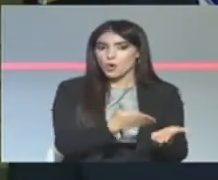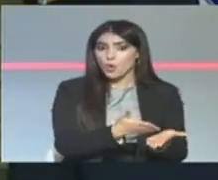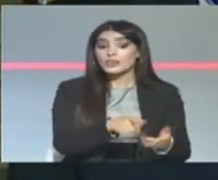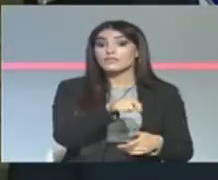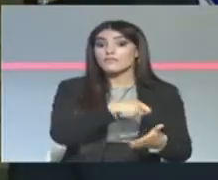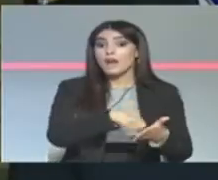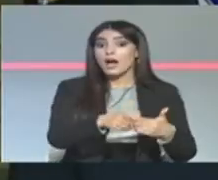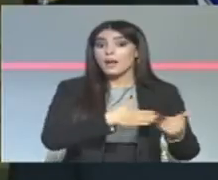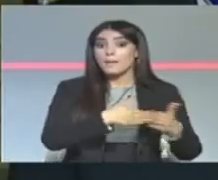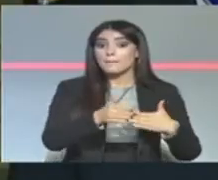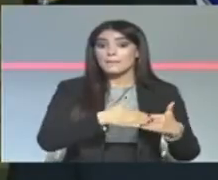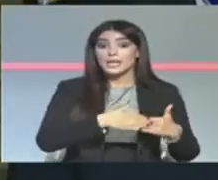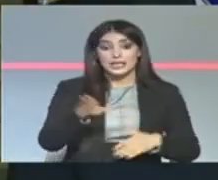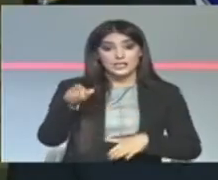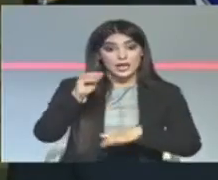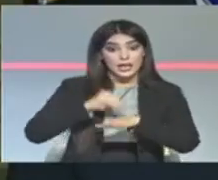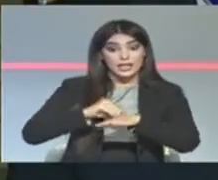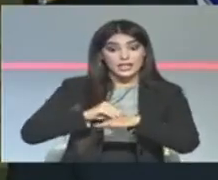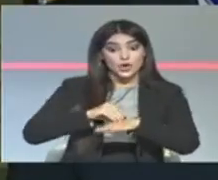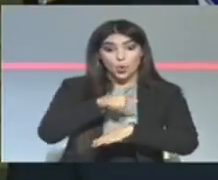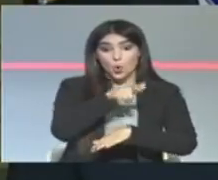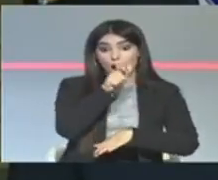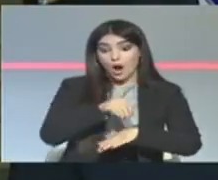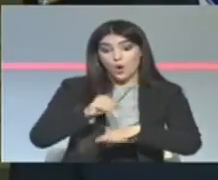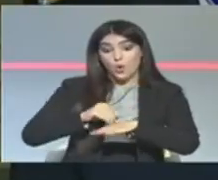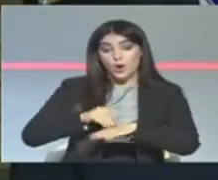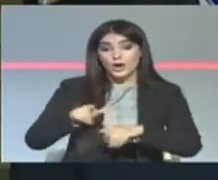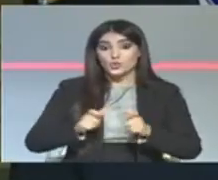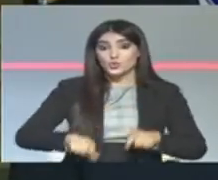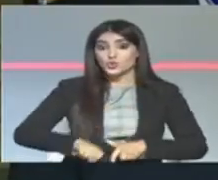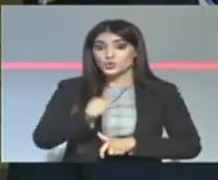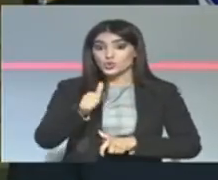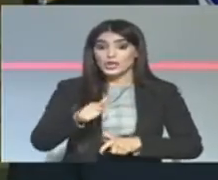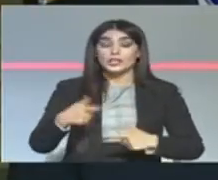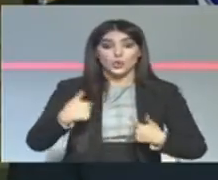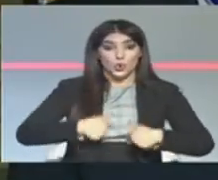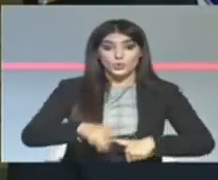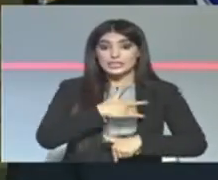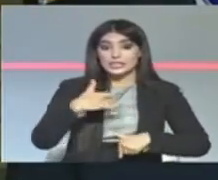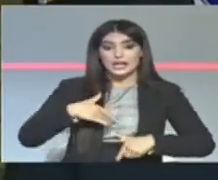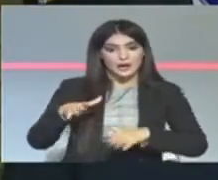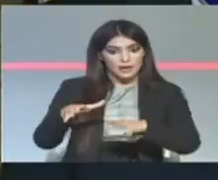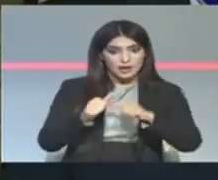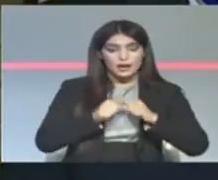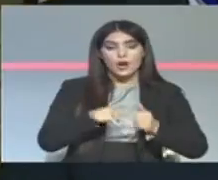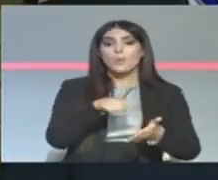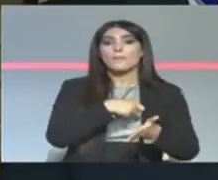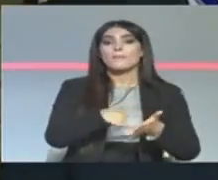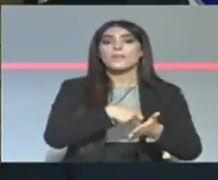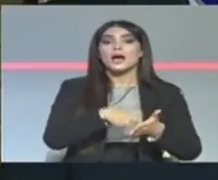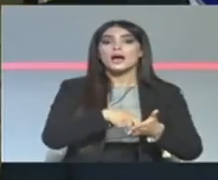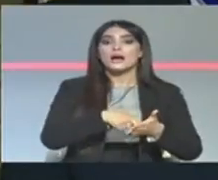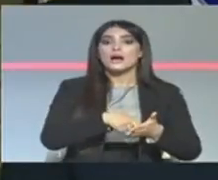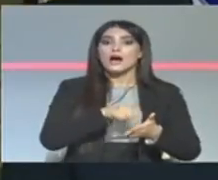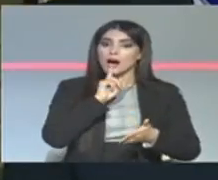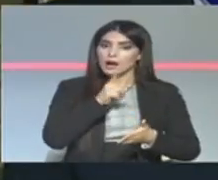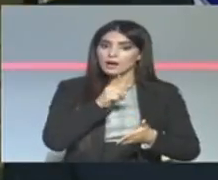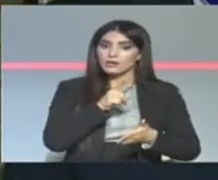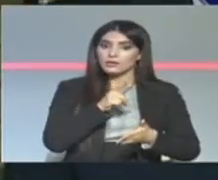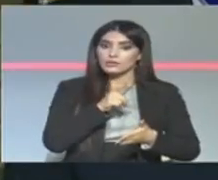باذن من السيد رئيس الحكومه قامت وزاره الصحه بالتكفل بمصاريف هذا الاقتناع